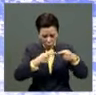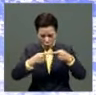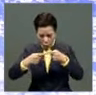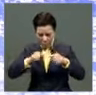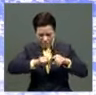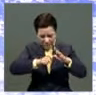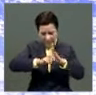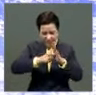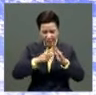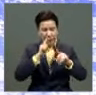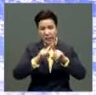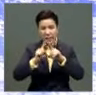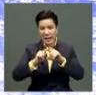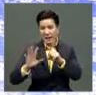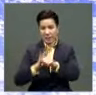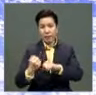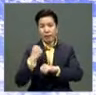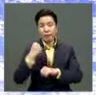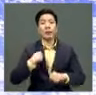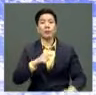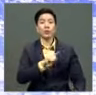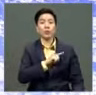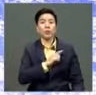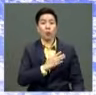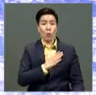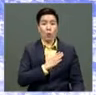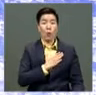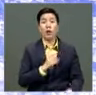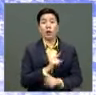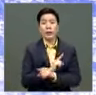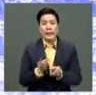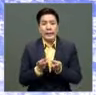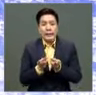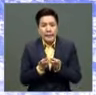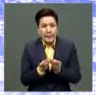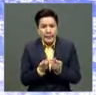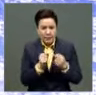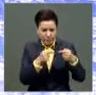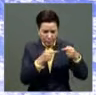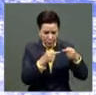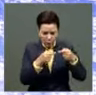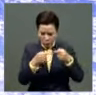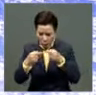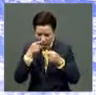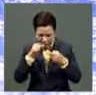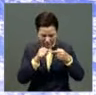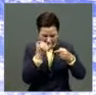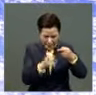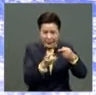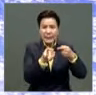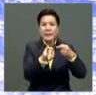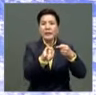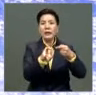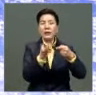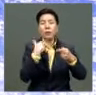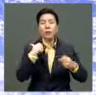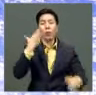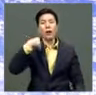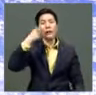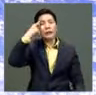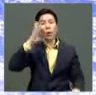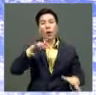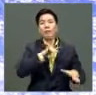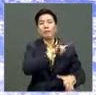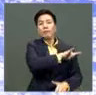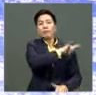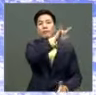ซึ่งเป็นความรับผิดชอบของพวกเราซึ่งอาจจะยังไม่ได้ละเอียดในแต่ละข้อต่ออย่างที่บอกนะครับว่าเราเคยคิดว่าลูกเรือจะม